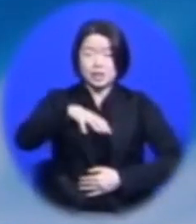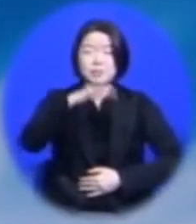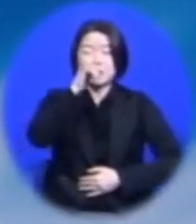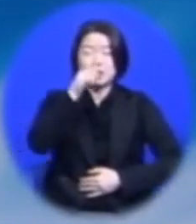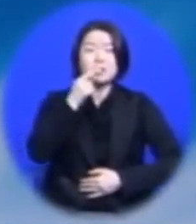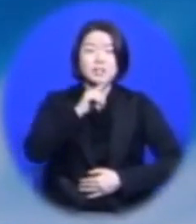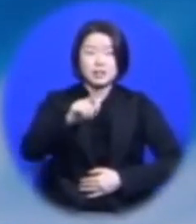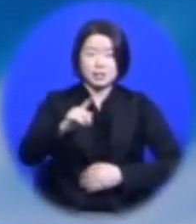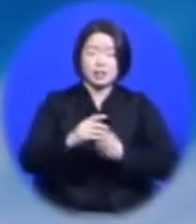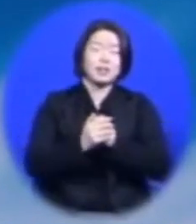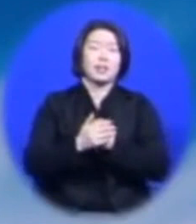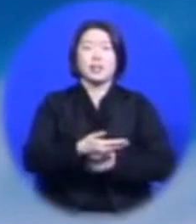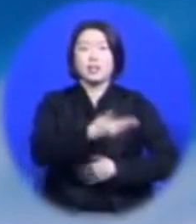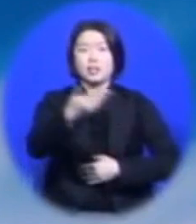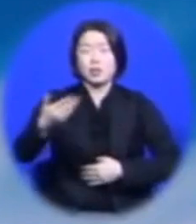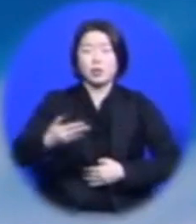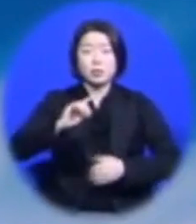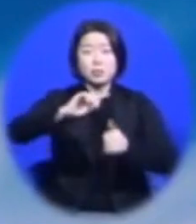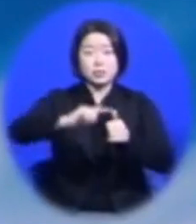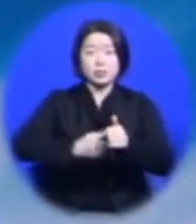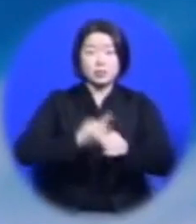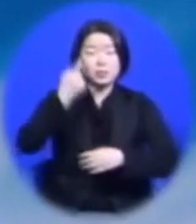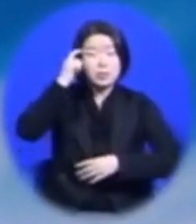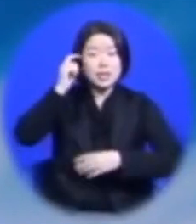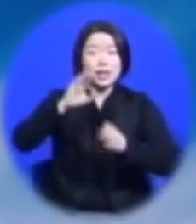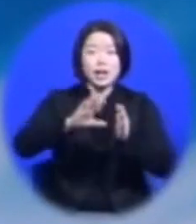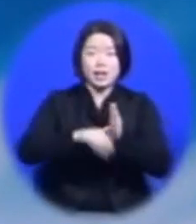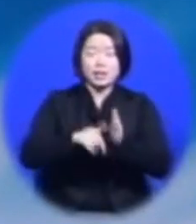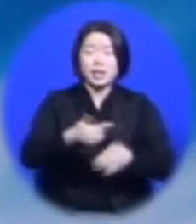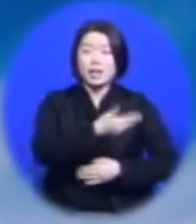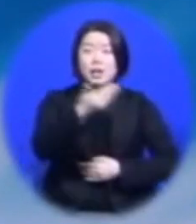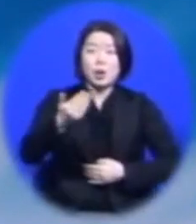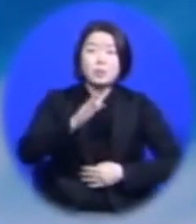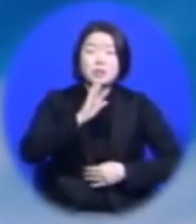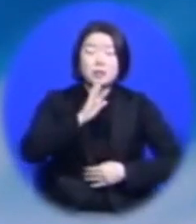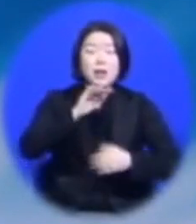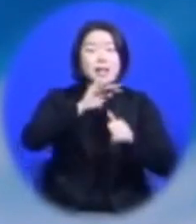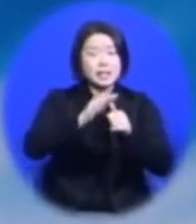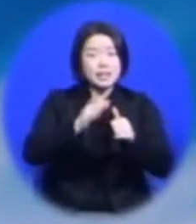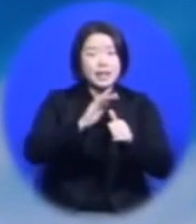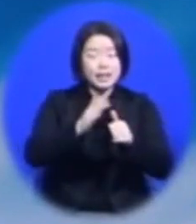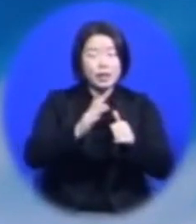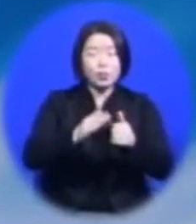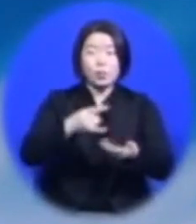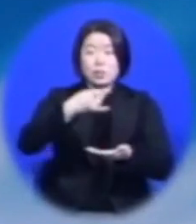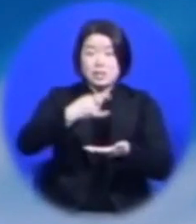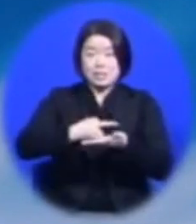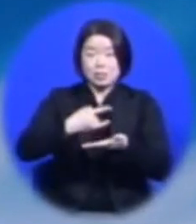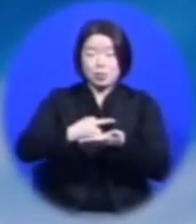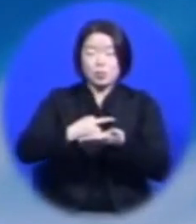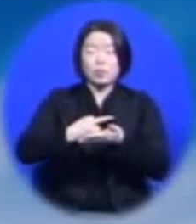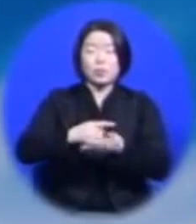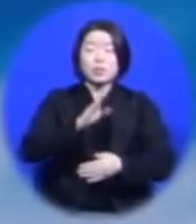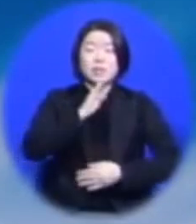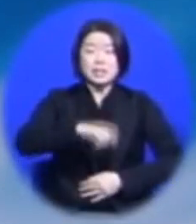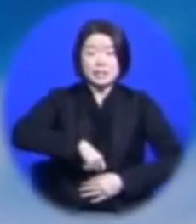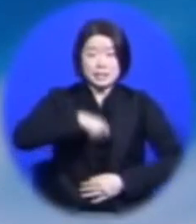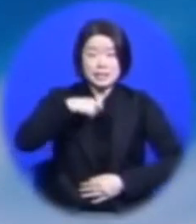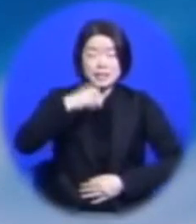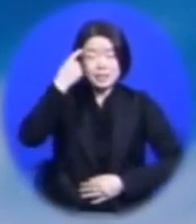그랬습니다. 여러분 스스로 생각할 때 여러분은 정말 착하고 의롭고 진실하십니까?